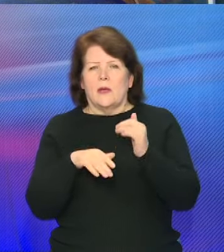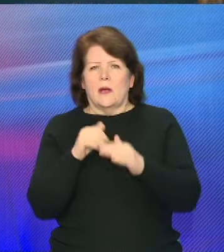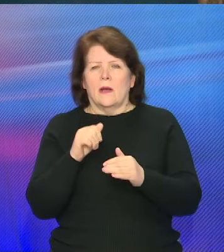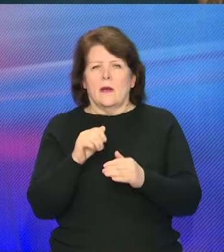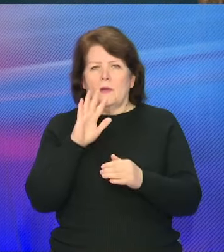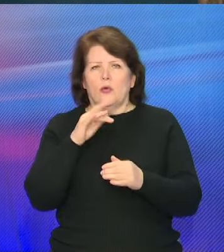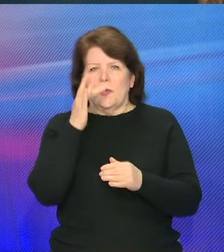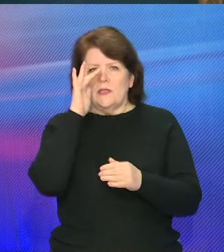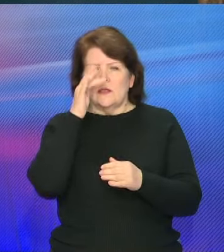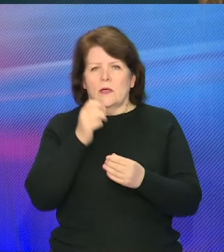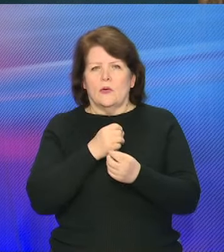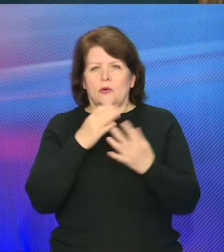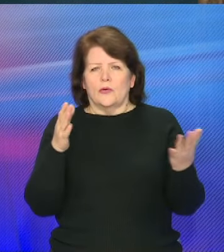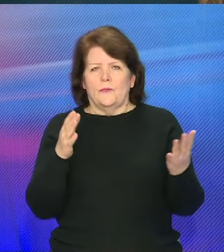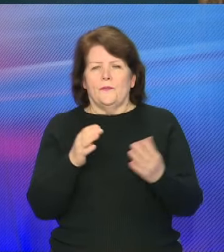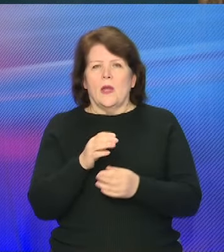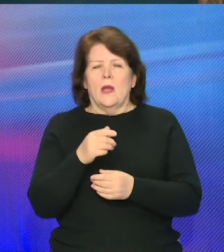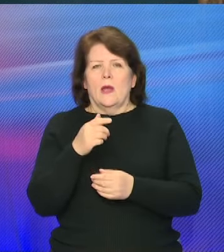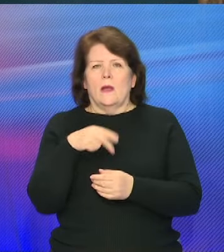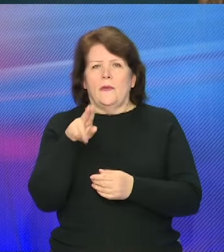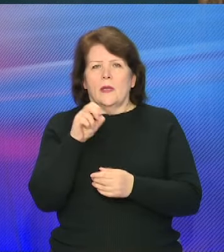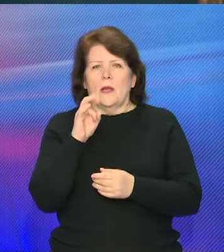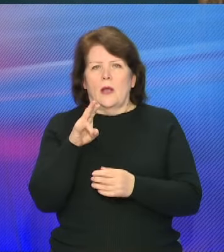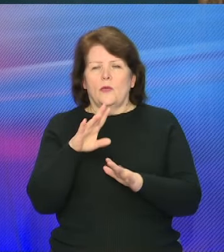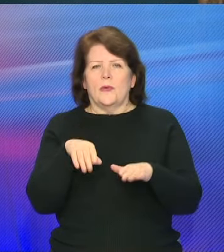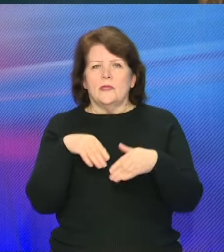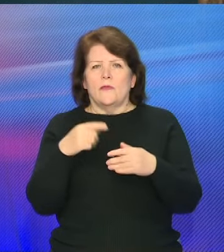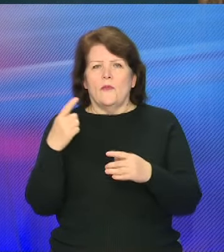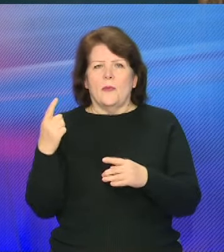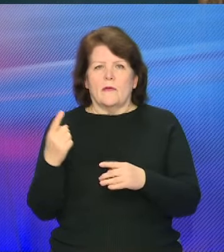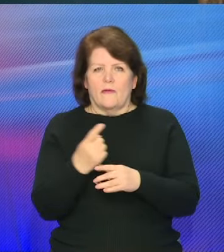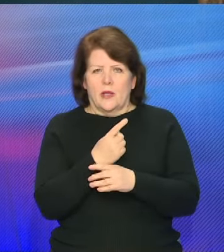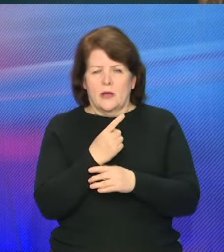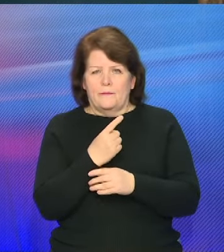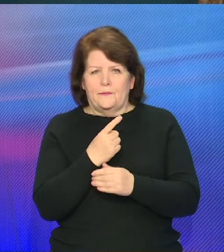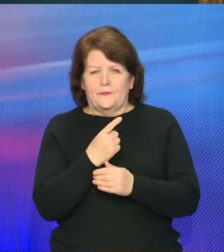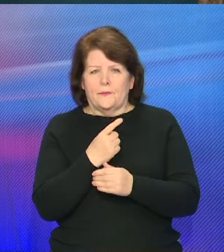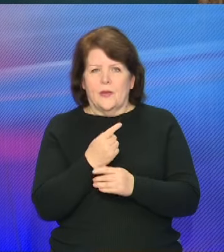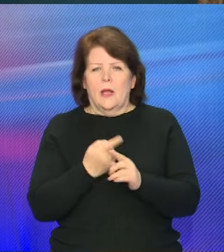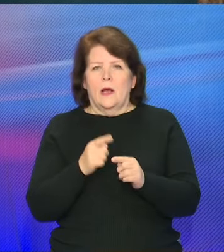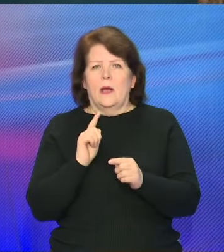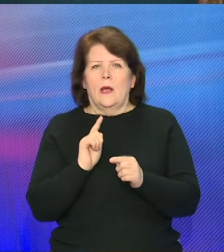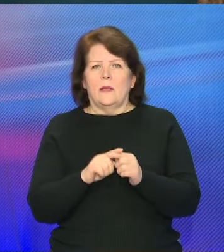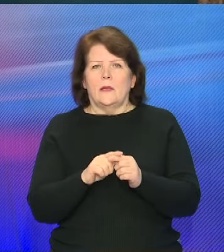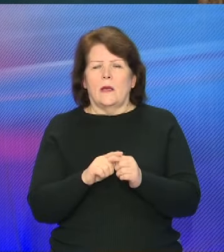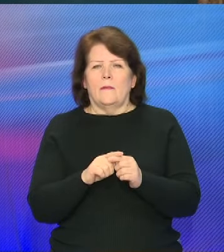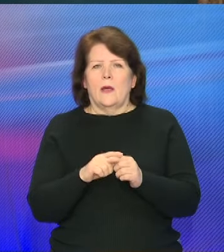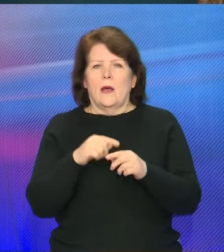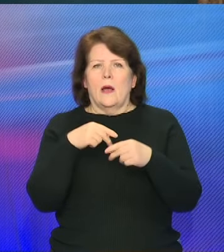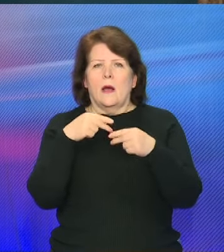культуры. Працы Грегора Даніліана у Гродні выставляются у першиню. Это працы с